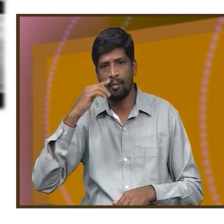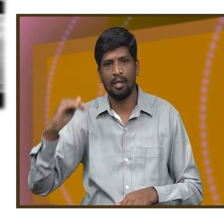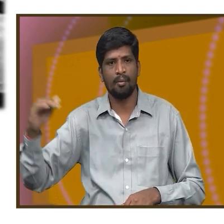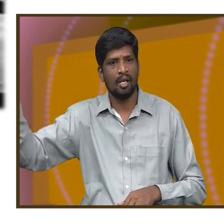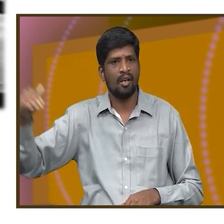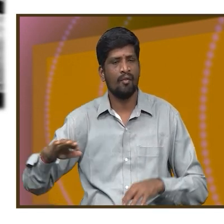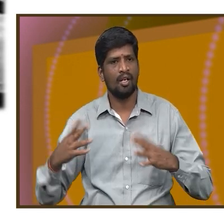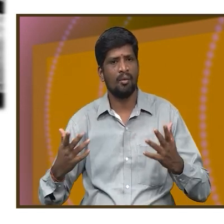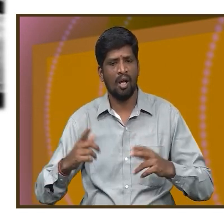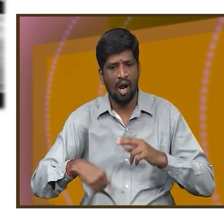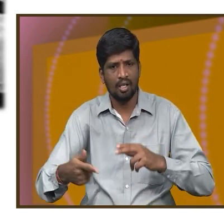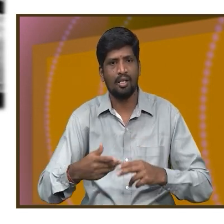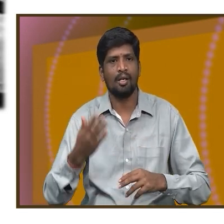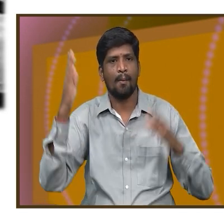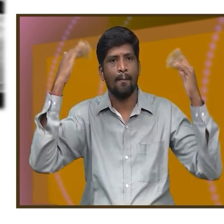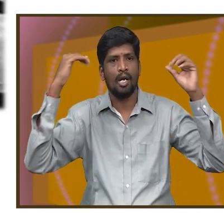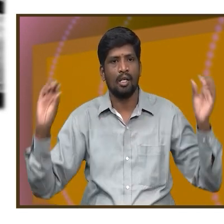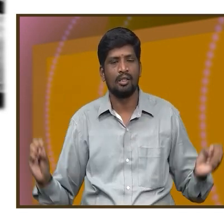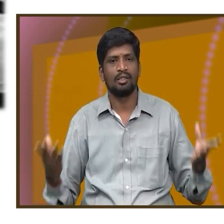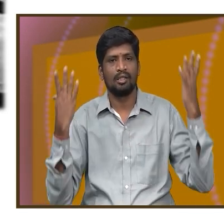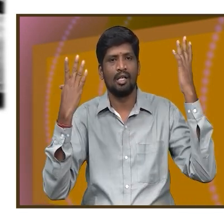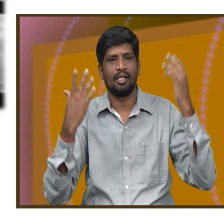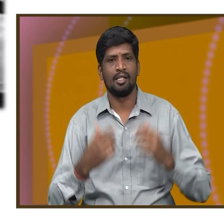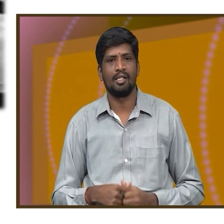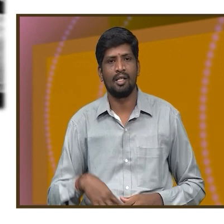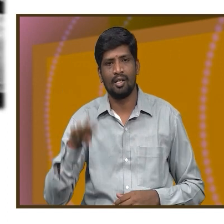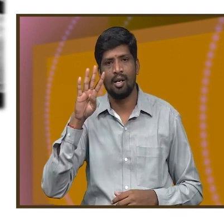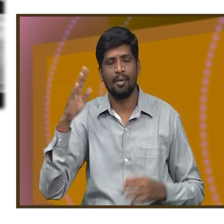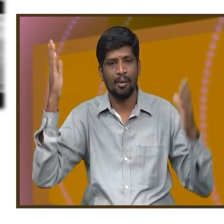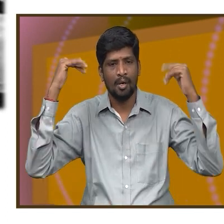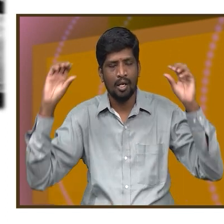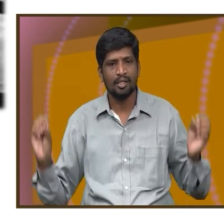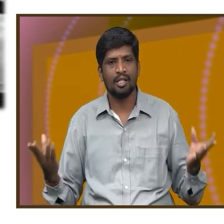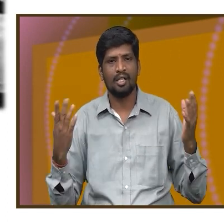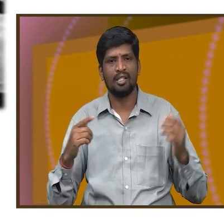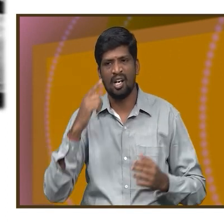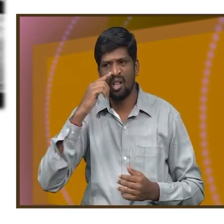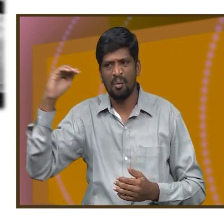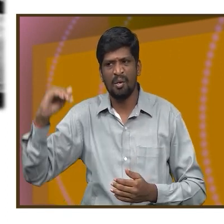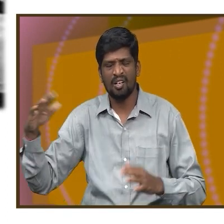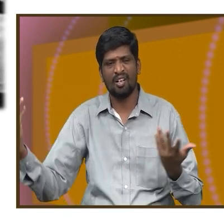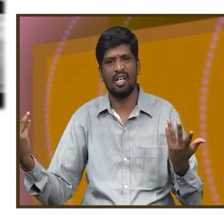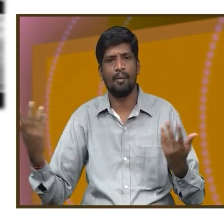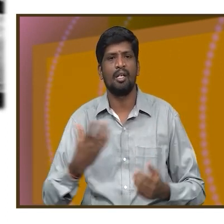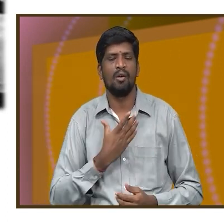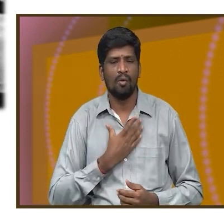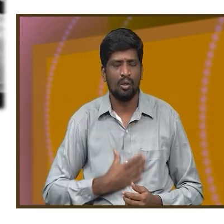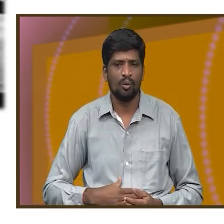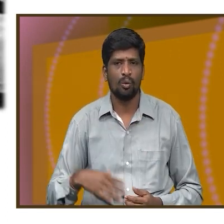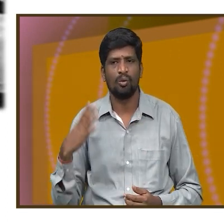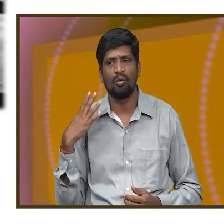மீண்டும் மழை பயங்கரமாக பொழிந்து கொண்டிருக்கிறது. ஆஹா, இன்னும் அந்த சிறுமி வரவில்லையே என்று அவர் ஏக்கத்தோடு காத்து கொண்டிருக்கிறார்.